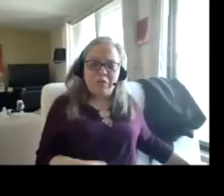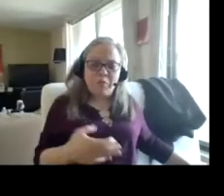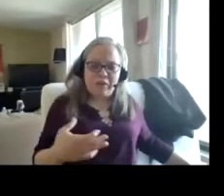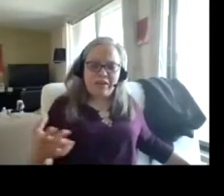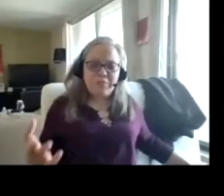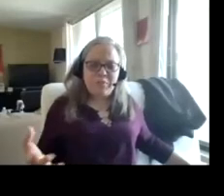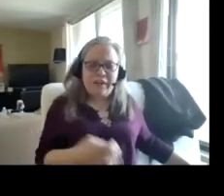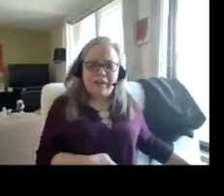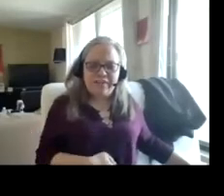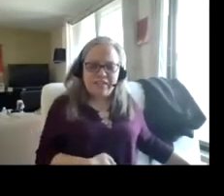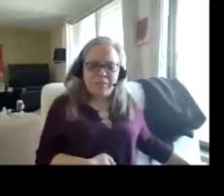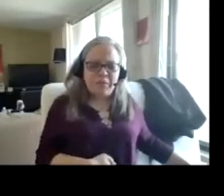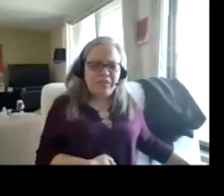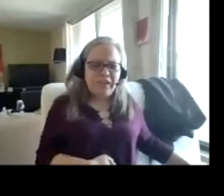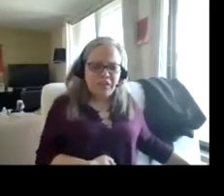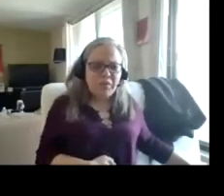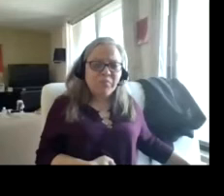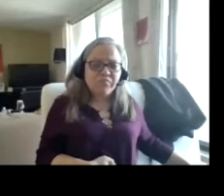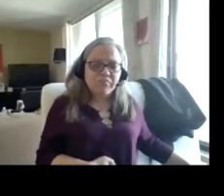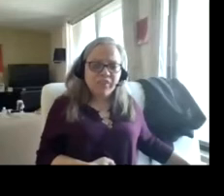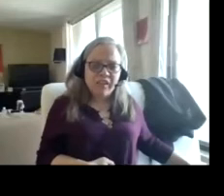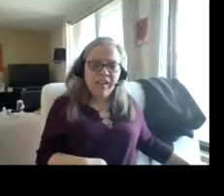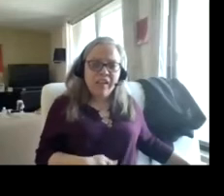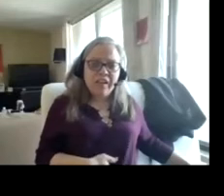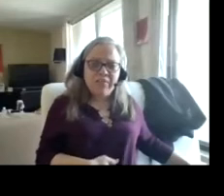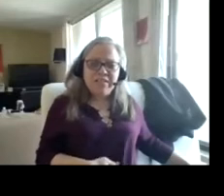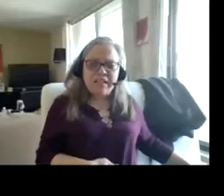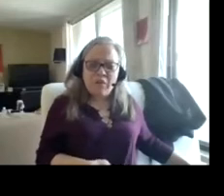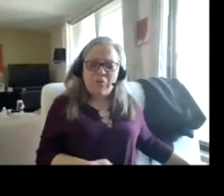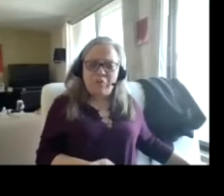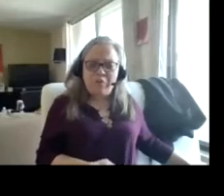Megan. De nous avoir appuyés